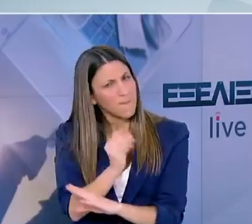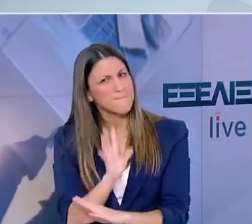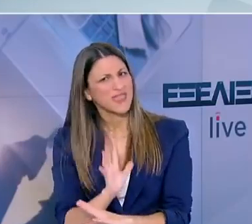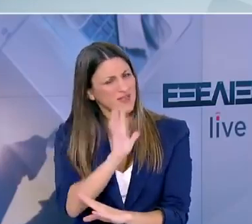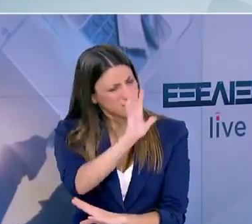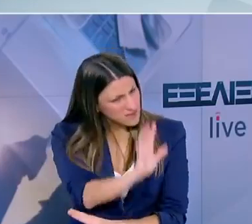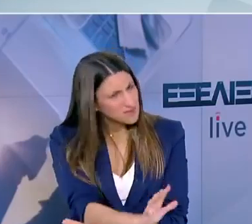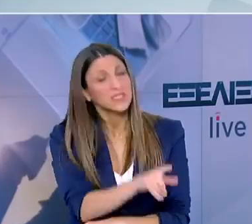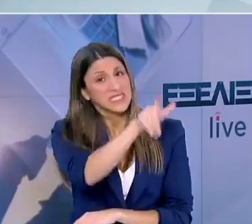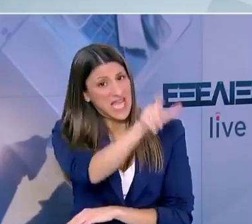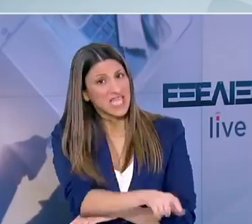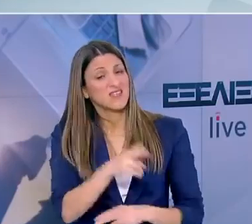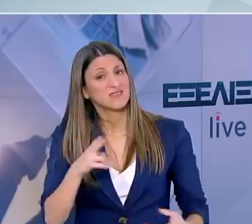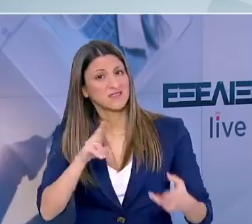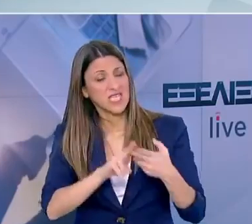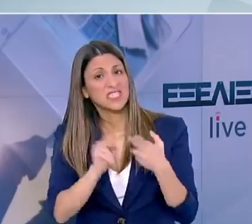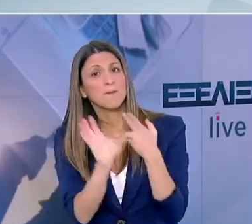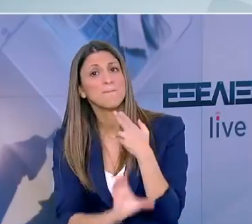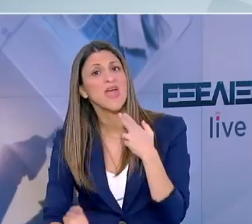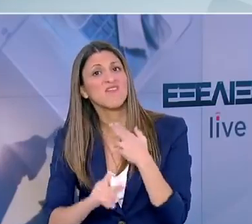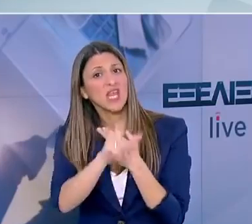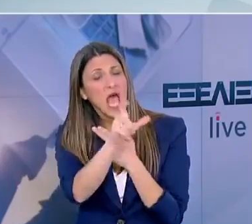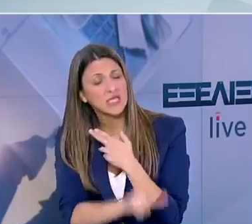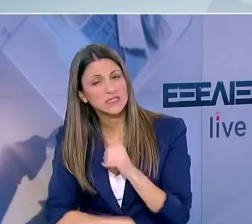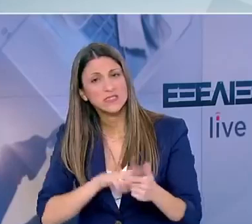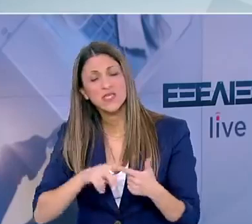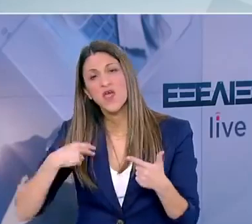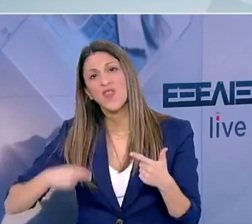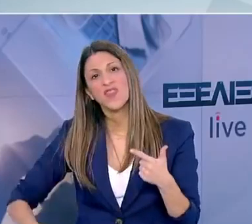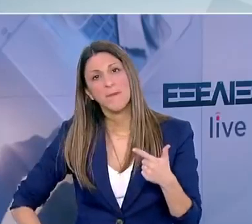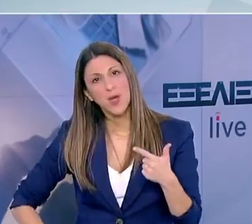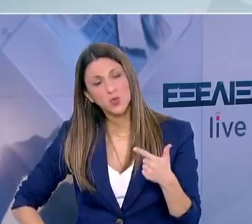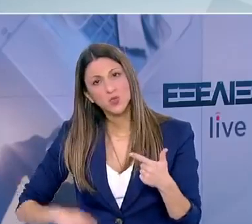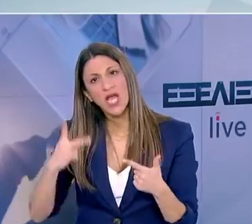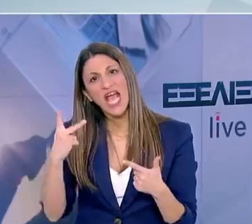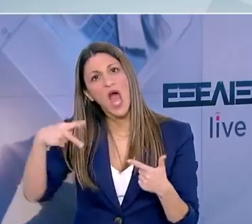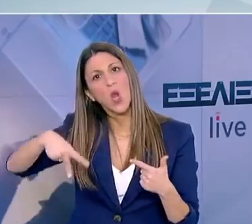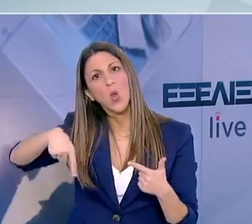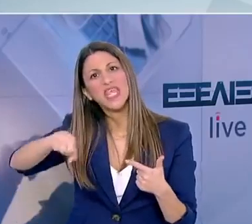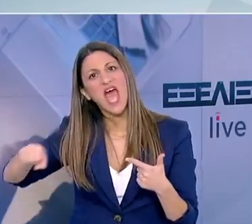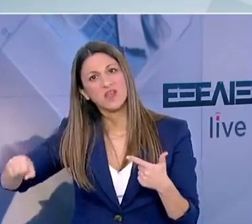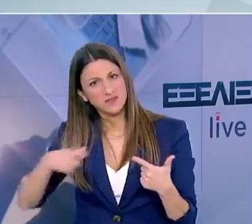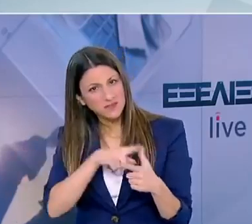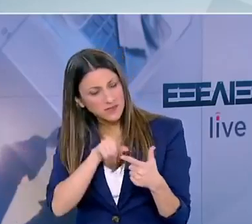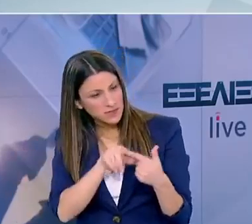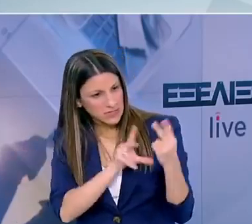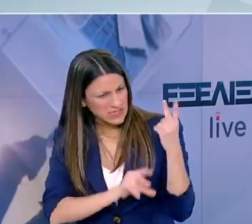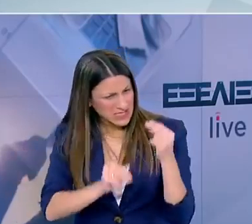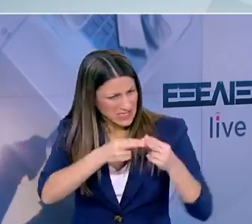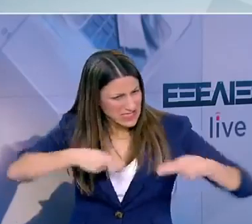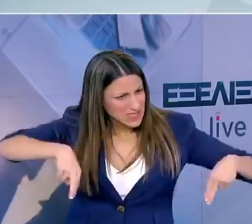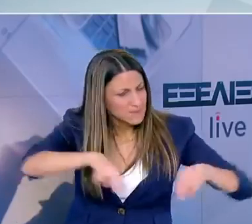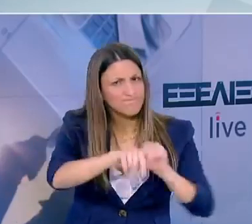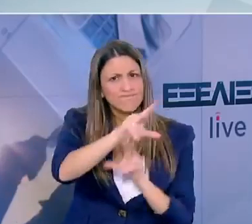Πάντζος. Συναντηθήκαμε με τον Περιφερειάρχη, τον κύριο Αγοραστό και τον Δήμαρχο, τον κύριο Καλογιάννη. Στη σύσκεψη αυτή που ήταν